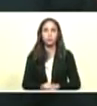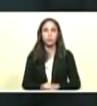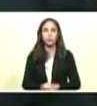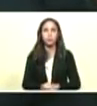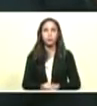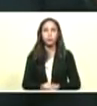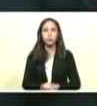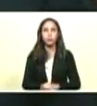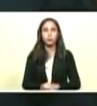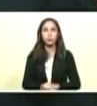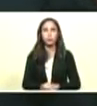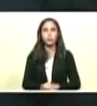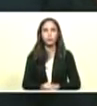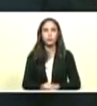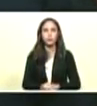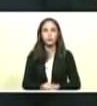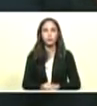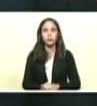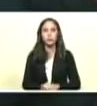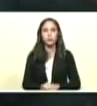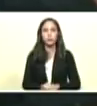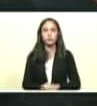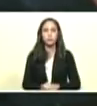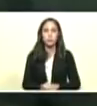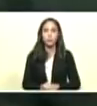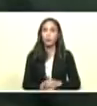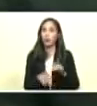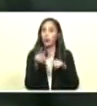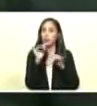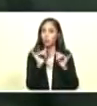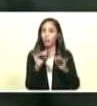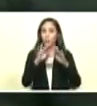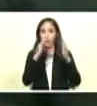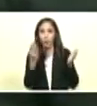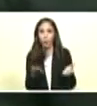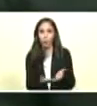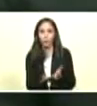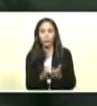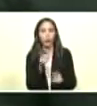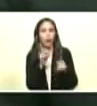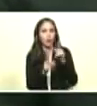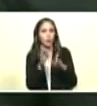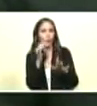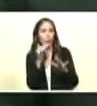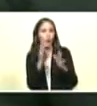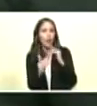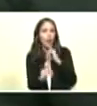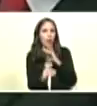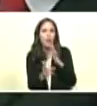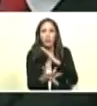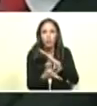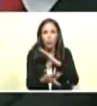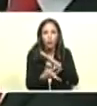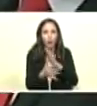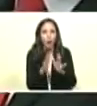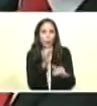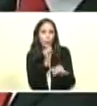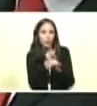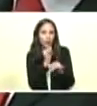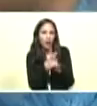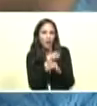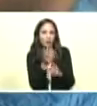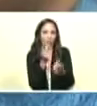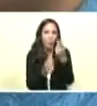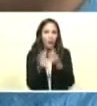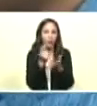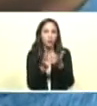много платформ и технологий криптомонет. En el mundo existen muchas tecnologías de criptomonedas. Но немногие из